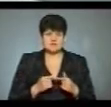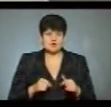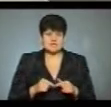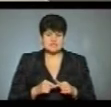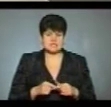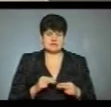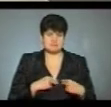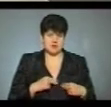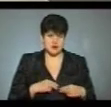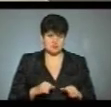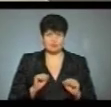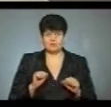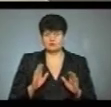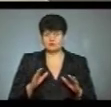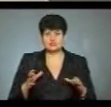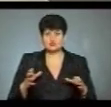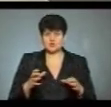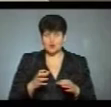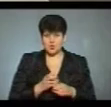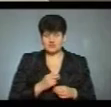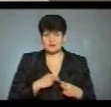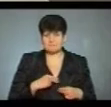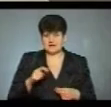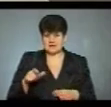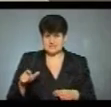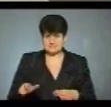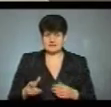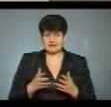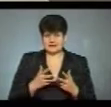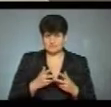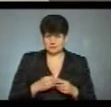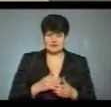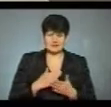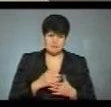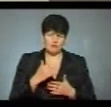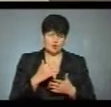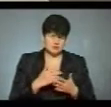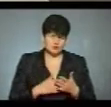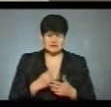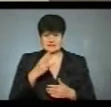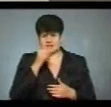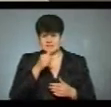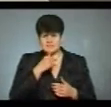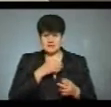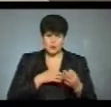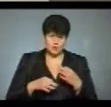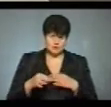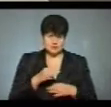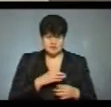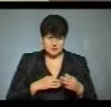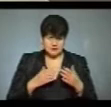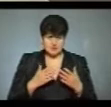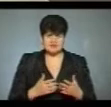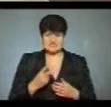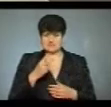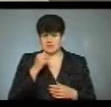і виробництва. То може бути просто скорочення працівників штатної чисельності. Є процедура за 3 місяці консультації з профспілковою